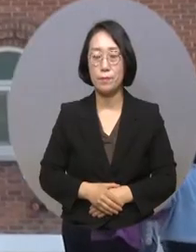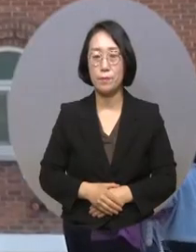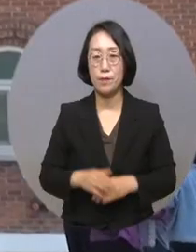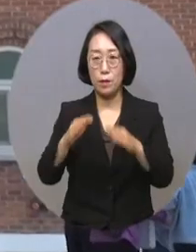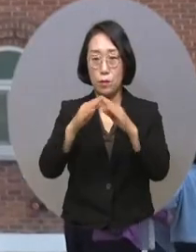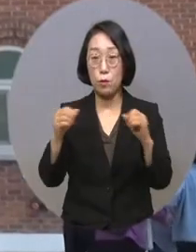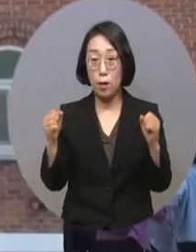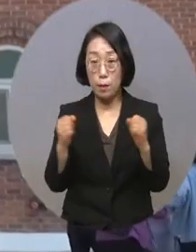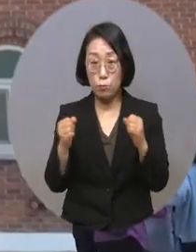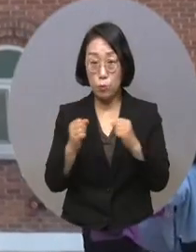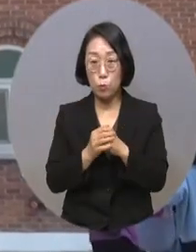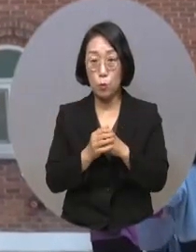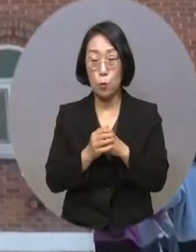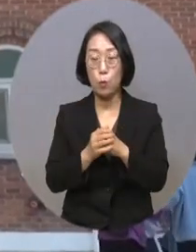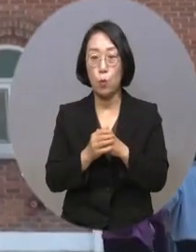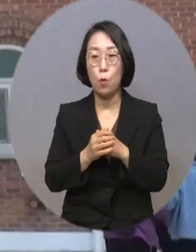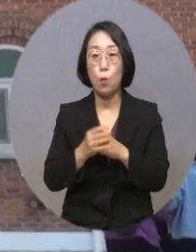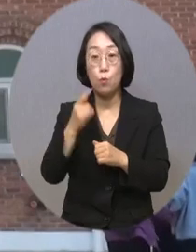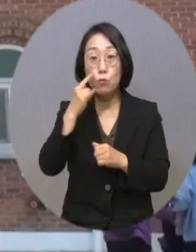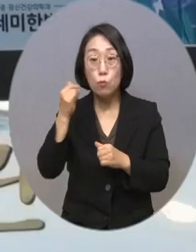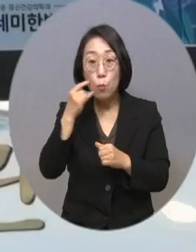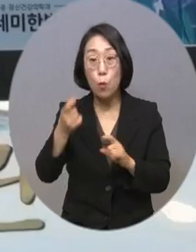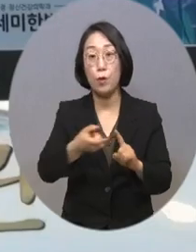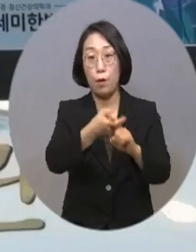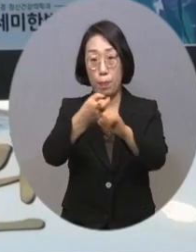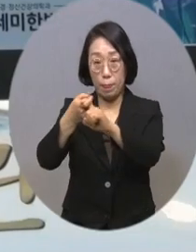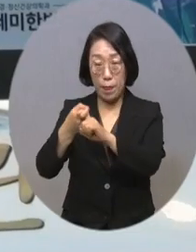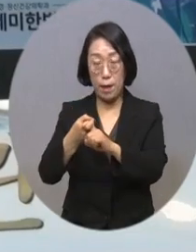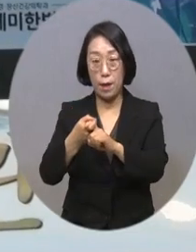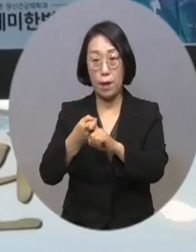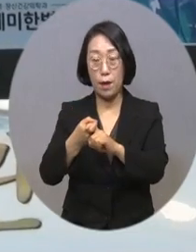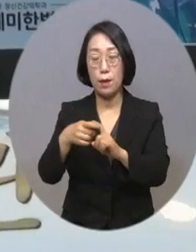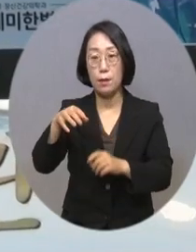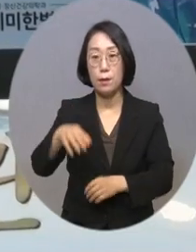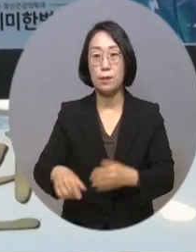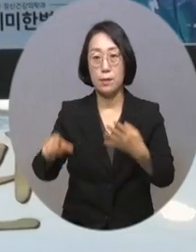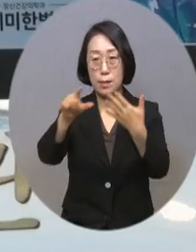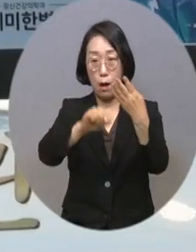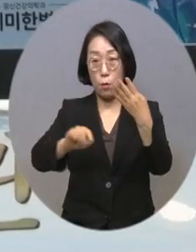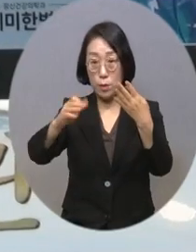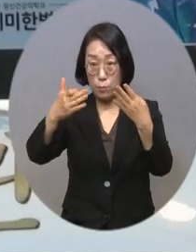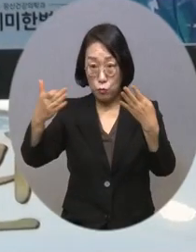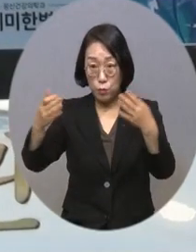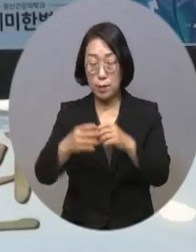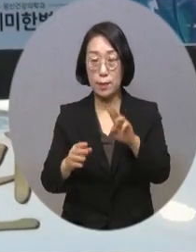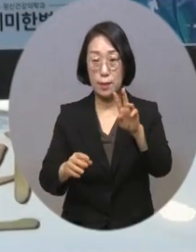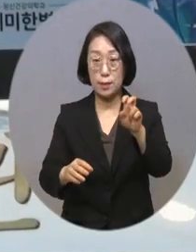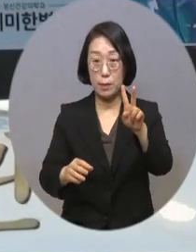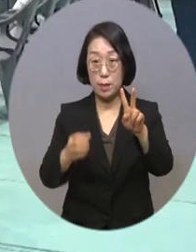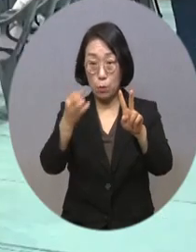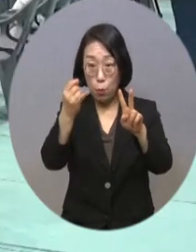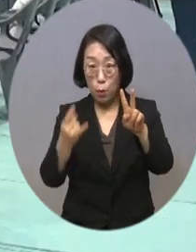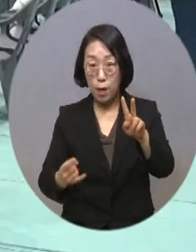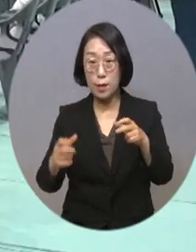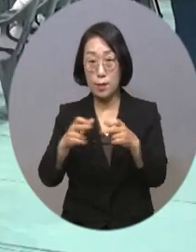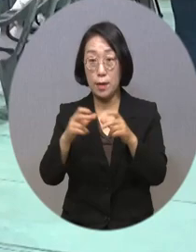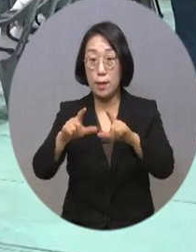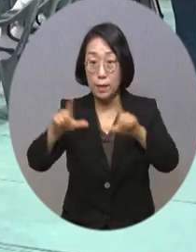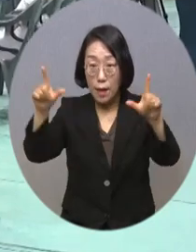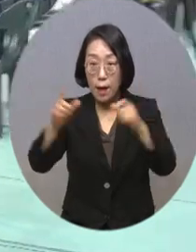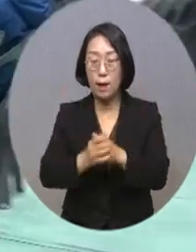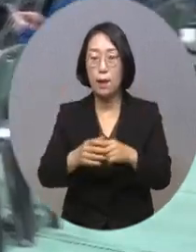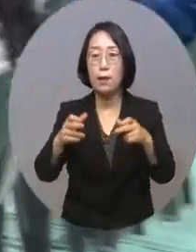전라북도 전국 장애인 부모연대 전북지부는 지난 4월 19일 제42회 장애인의 날을 맞아 장애인에